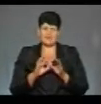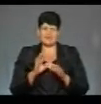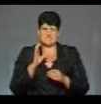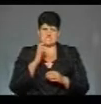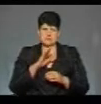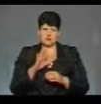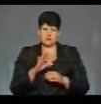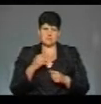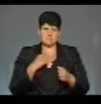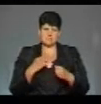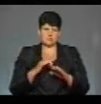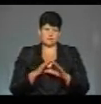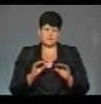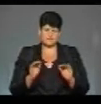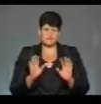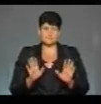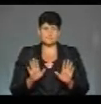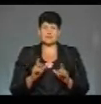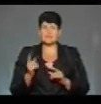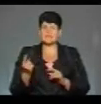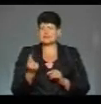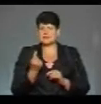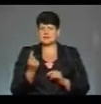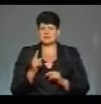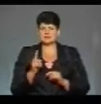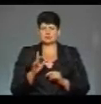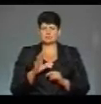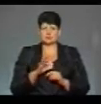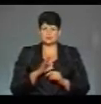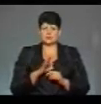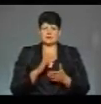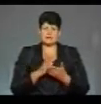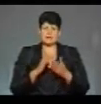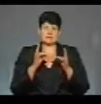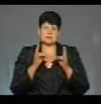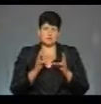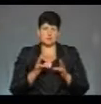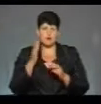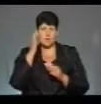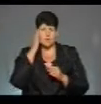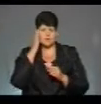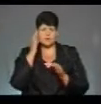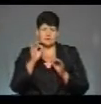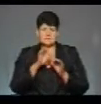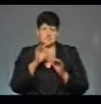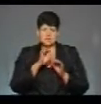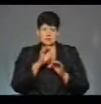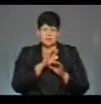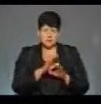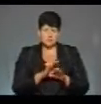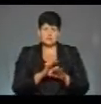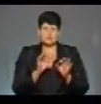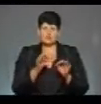одні забої. Єдине, що була наголошено, що є травма голови, де там зашили.